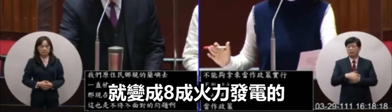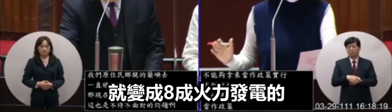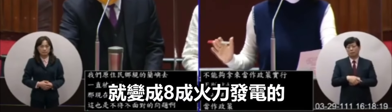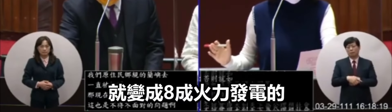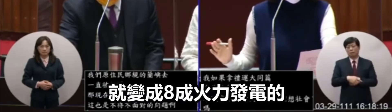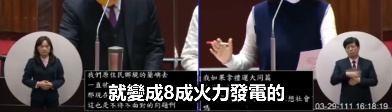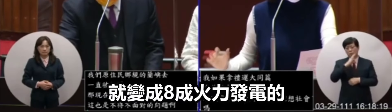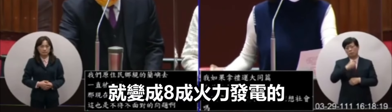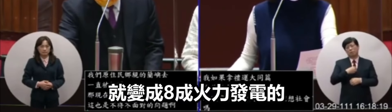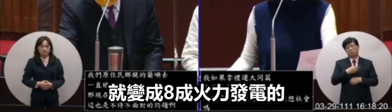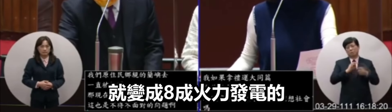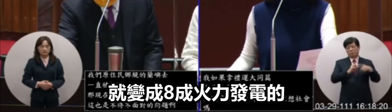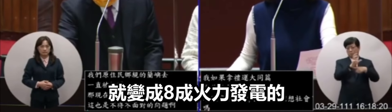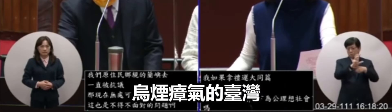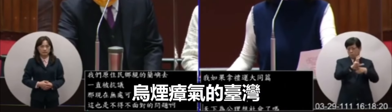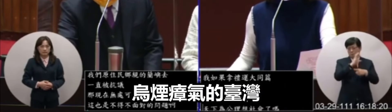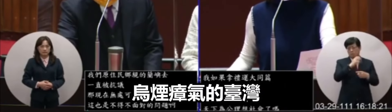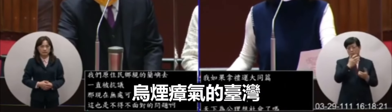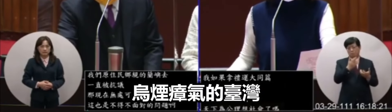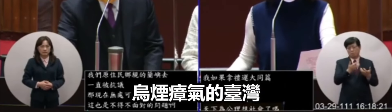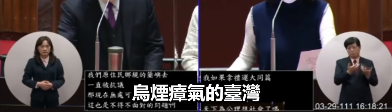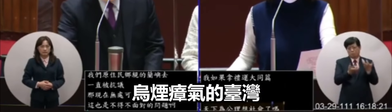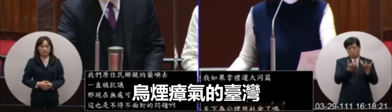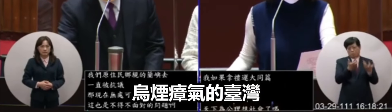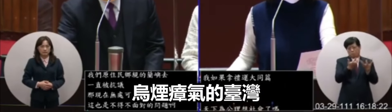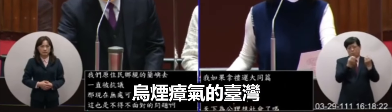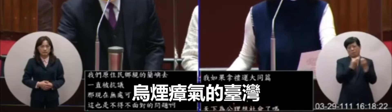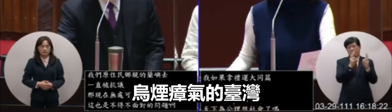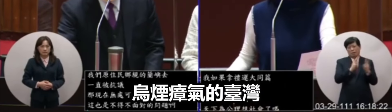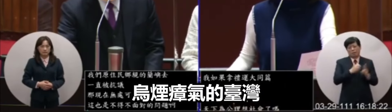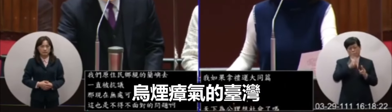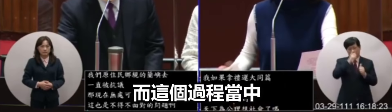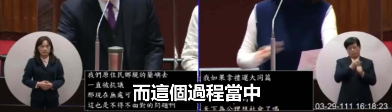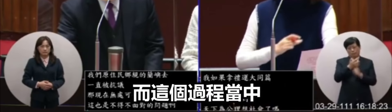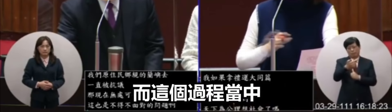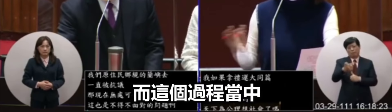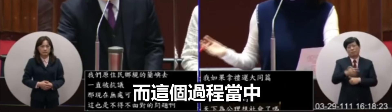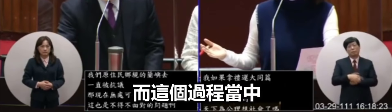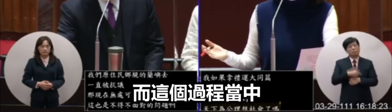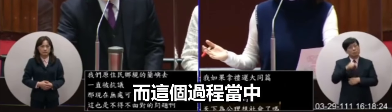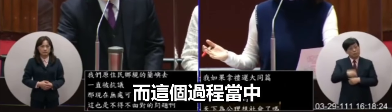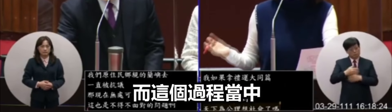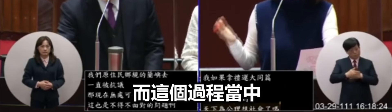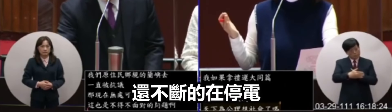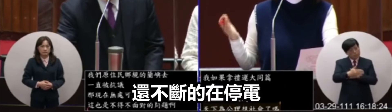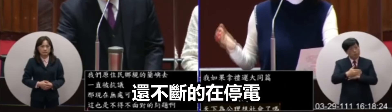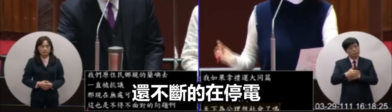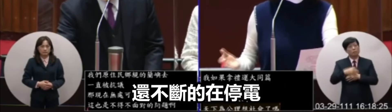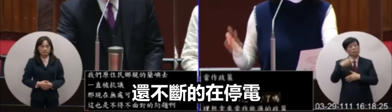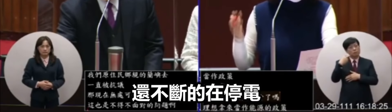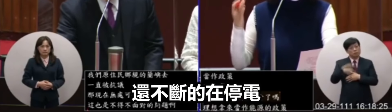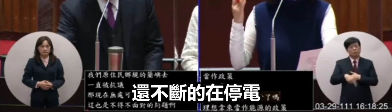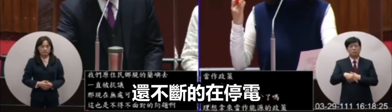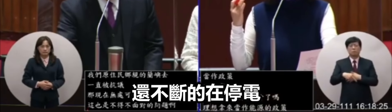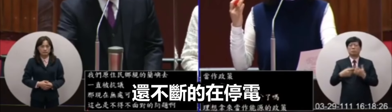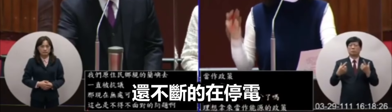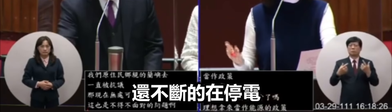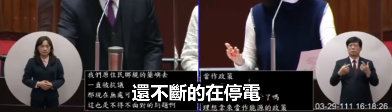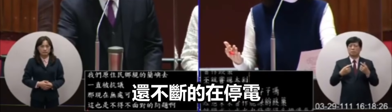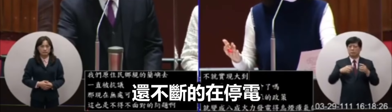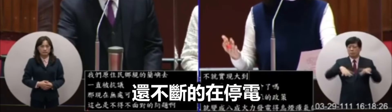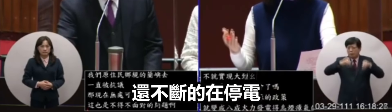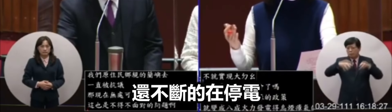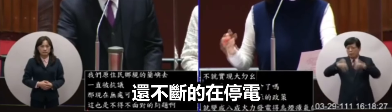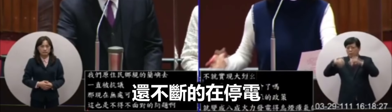八成火力发电的乌烟瘴气的台湾，而这个过程当中还不断的在